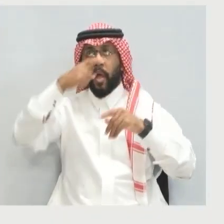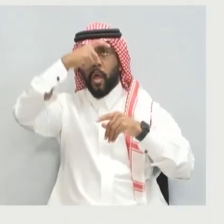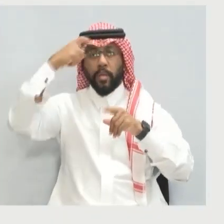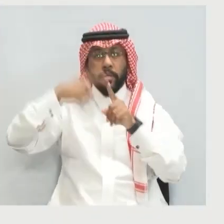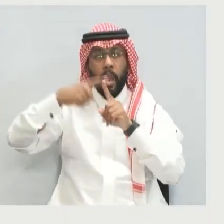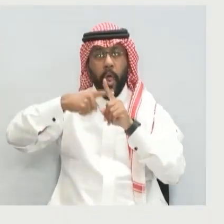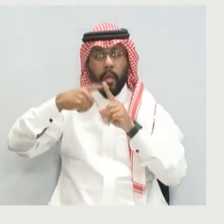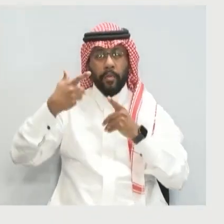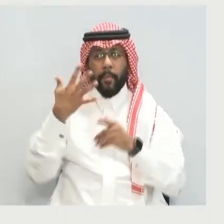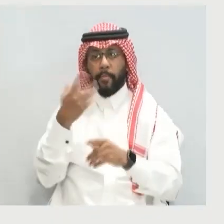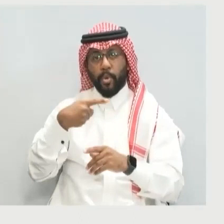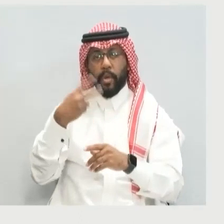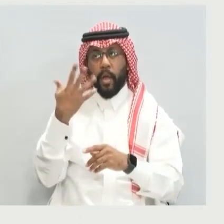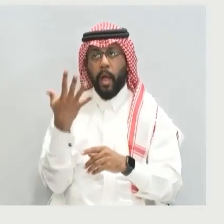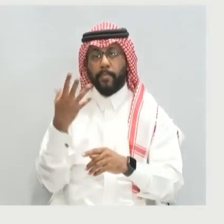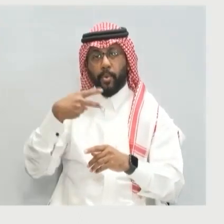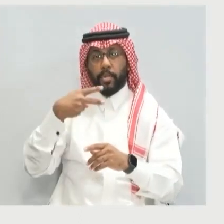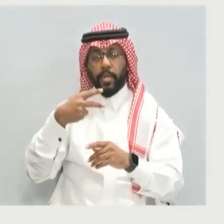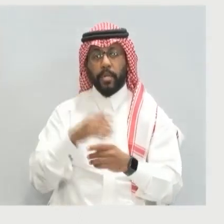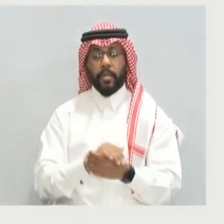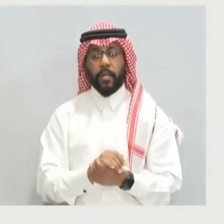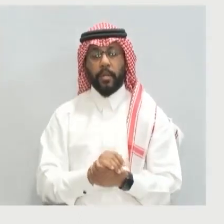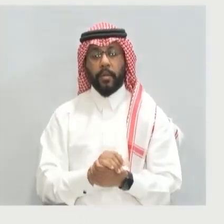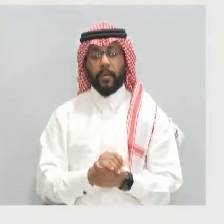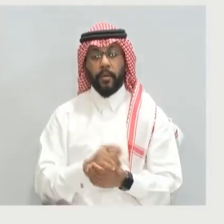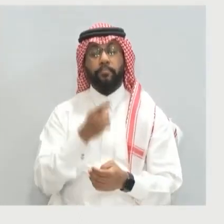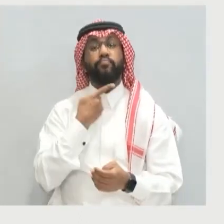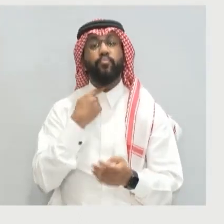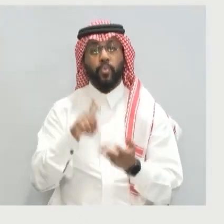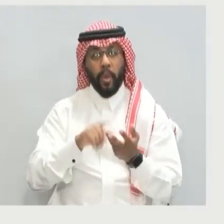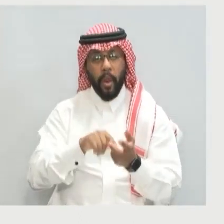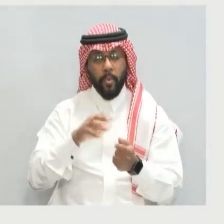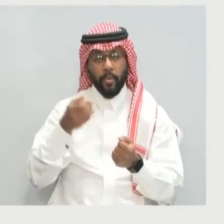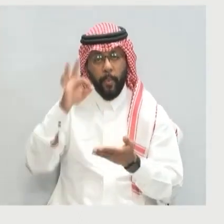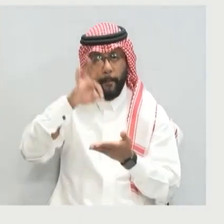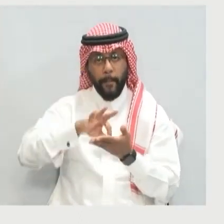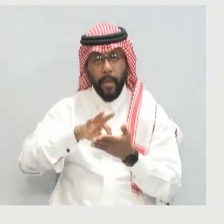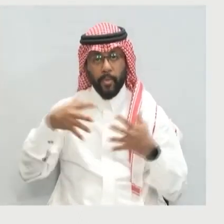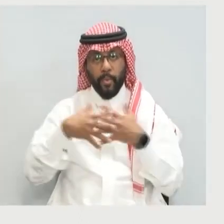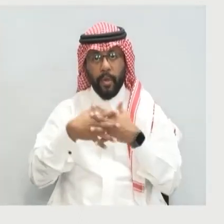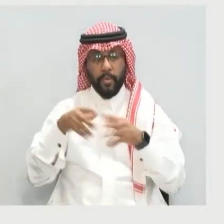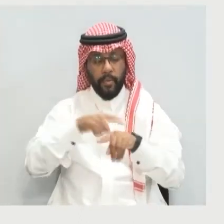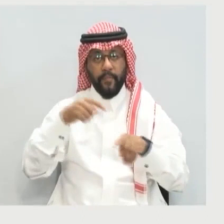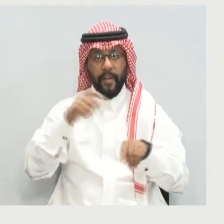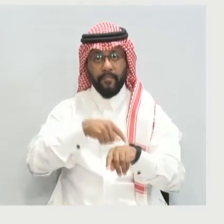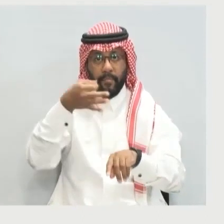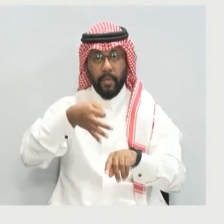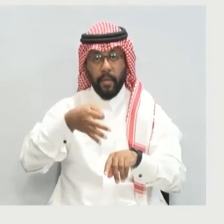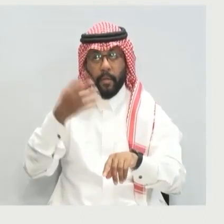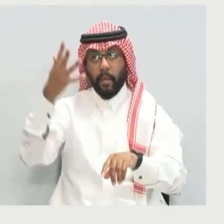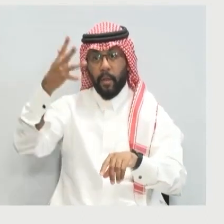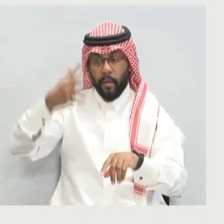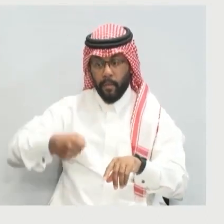25 درجه سليلوزيه فالمطلوب احسب متوسط سرعه التفاعل خلال فتره زمنيه واعطاك الفترات